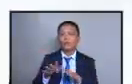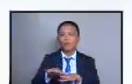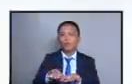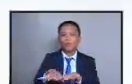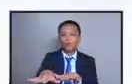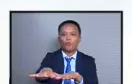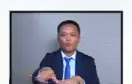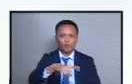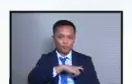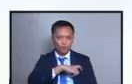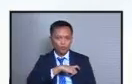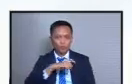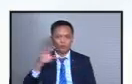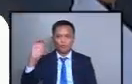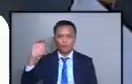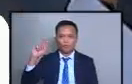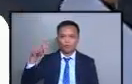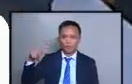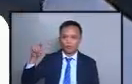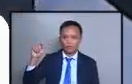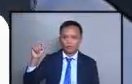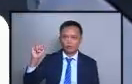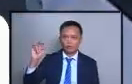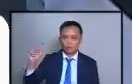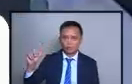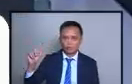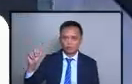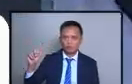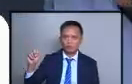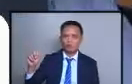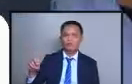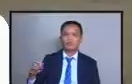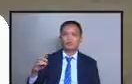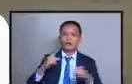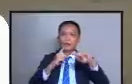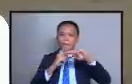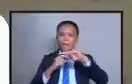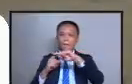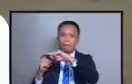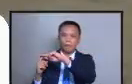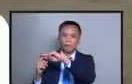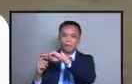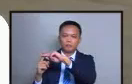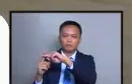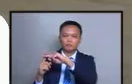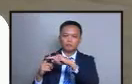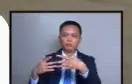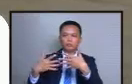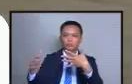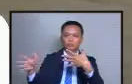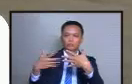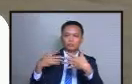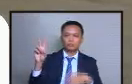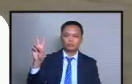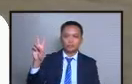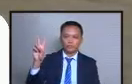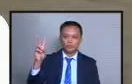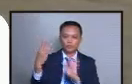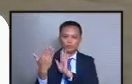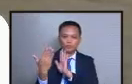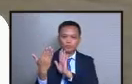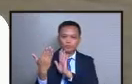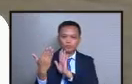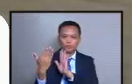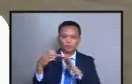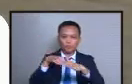kay Police Captain Emil Garcia, ground commander ng sementeryo, tanging sa gate 2 sa harap ng Turilio, maaaring